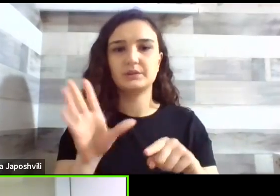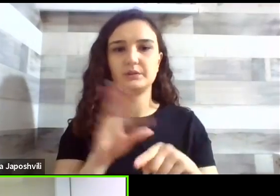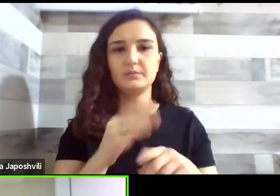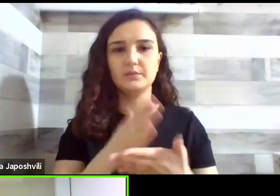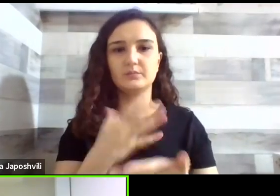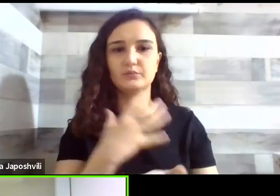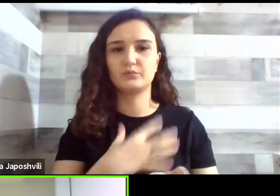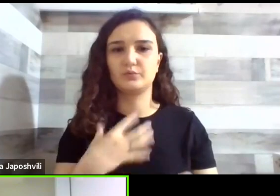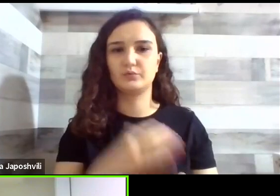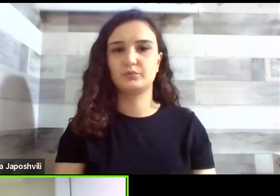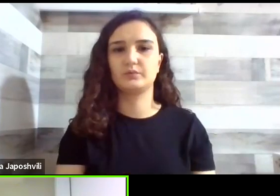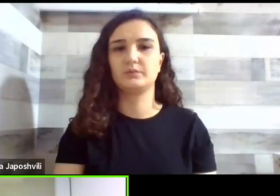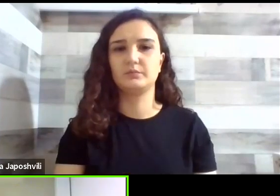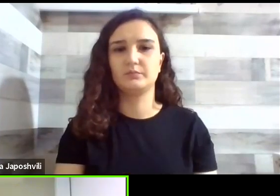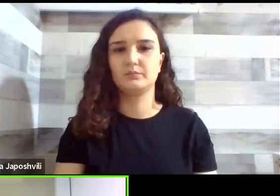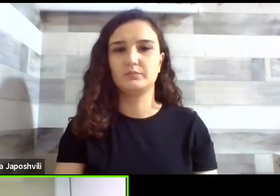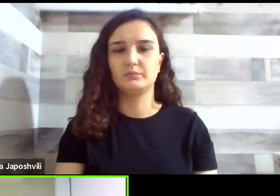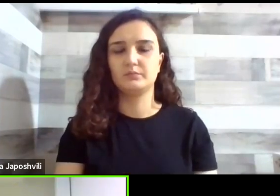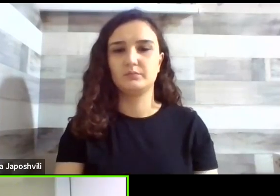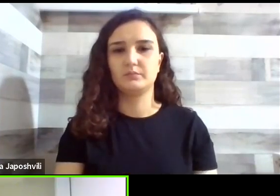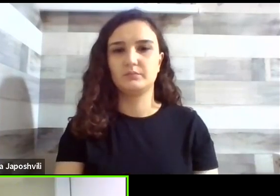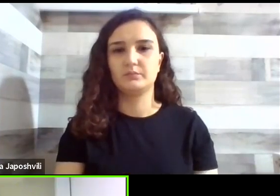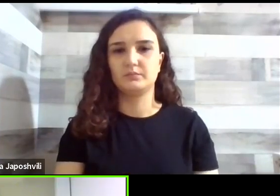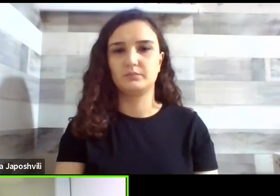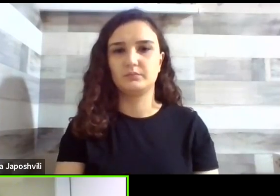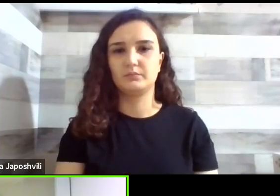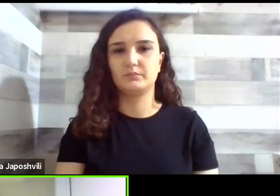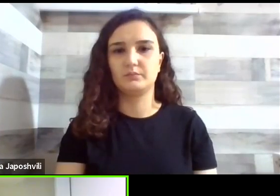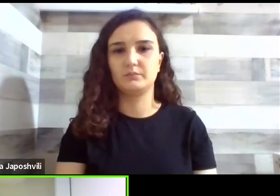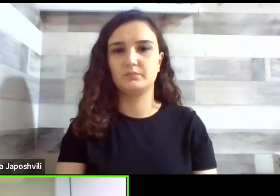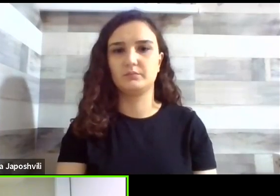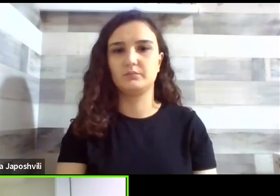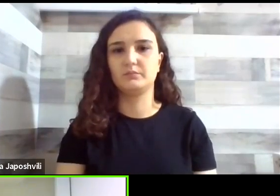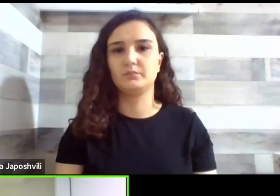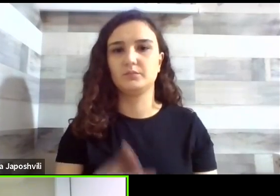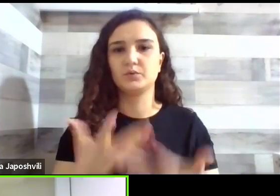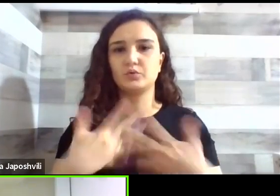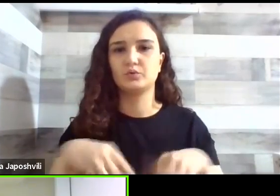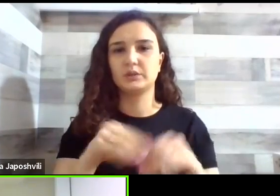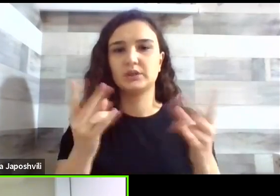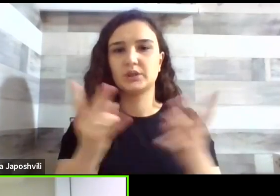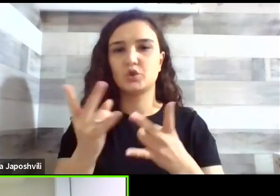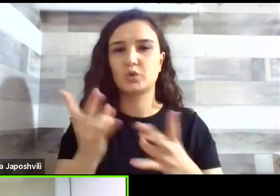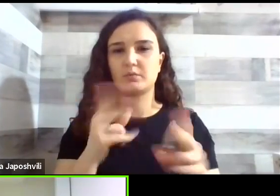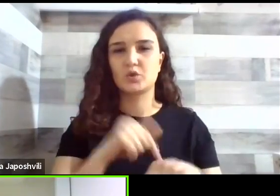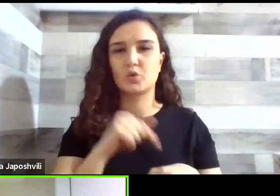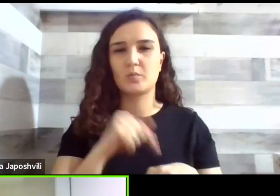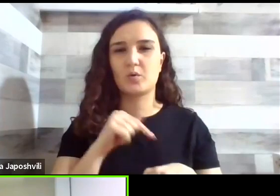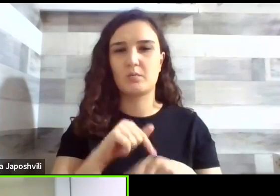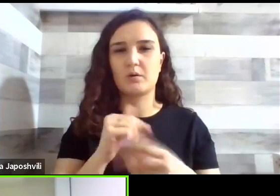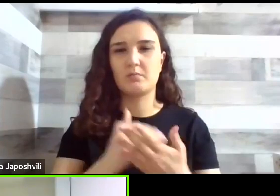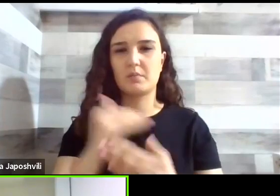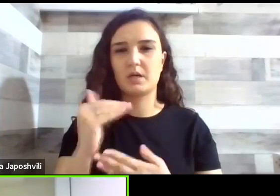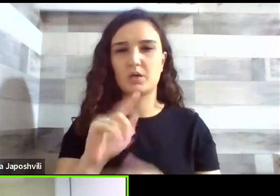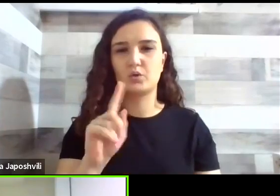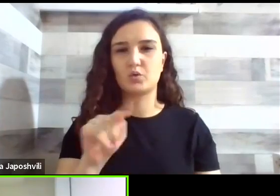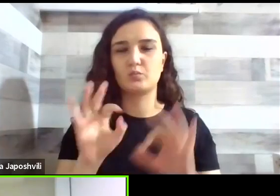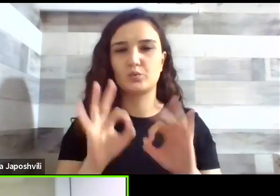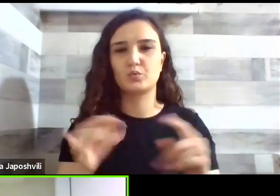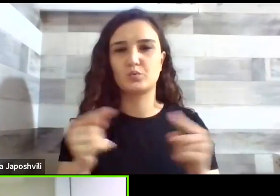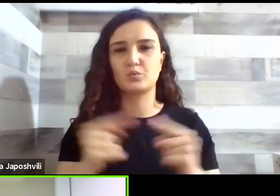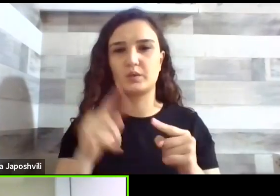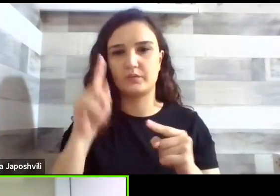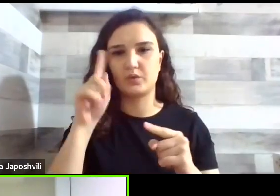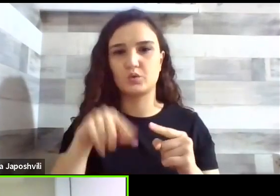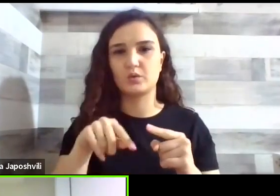მნიშვნელოვანია, ძალიან მაღალი მგრძნობელობა ოჯახის და ოჯახის საჭიროებების მიმართ, რომ Sustat vițod,